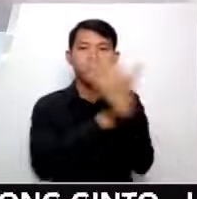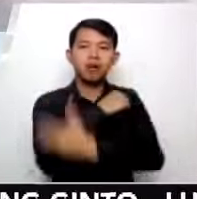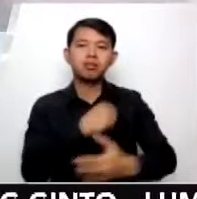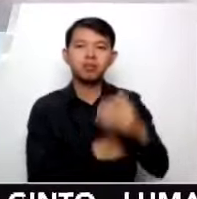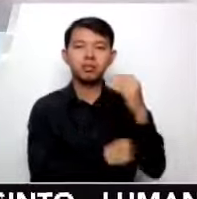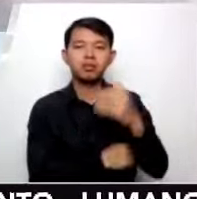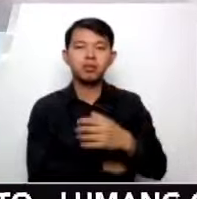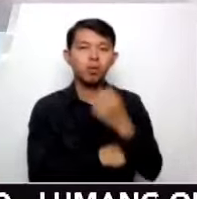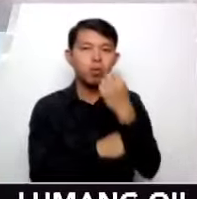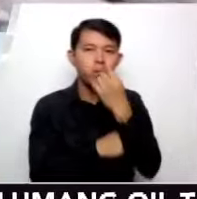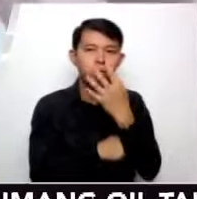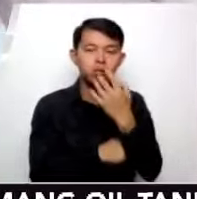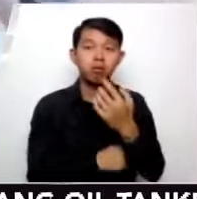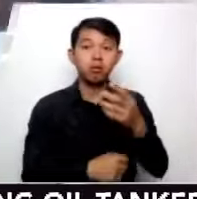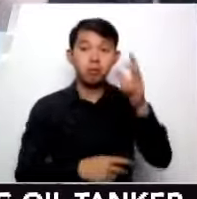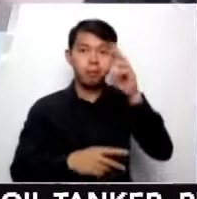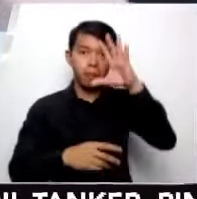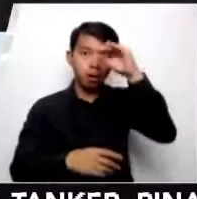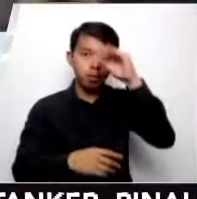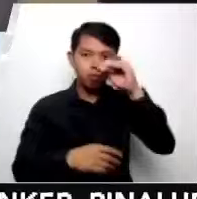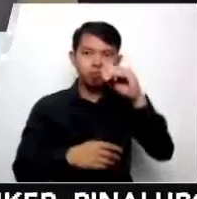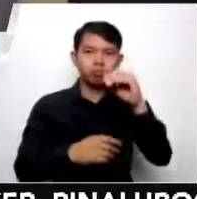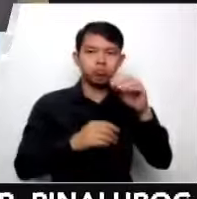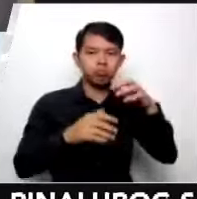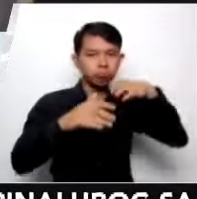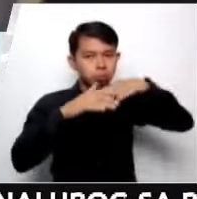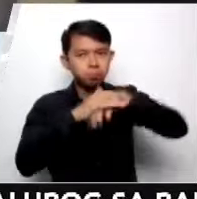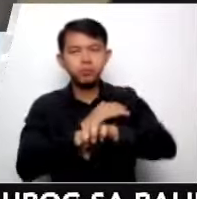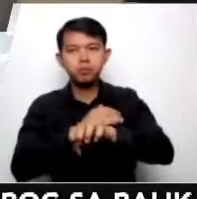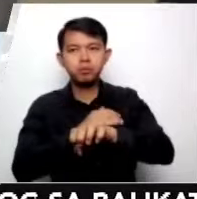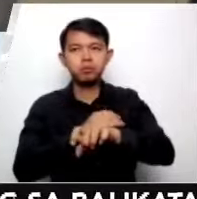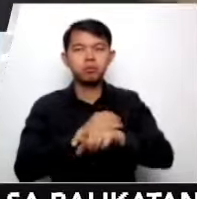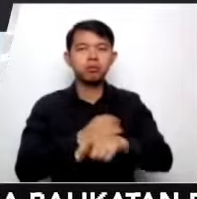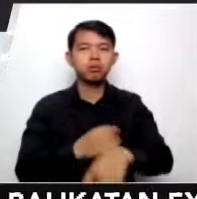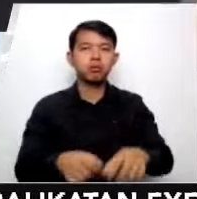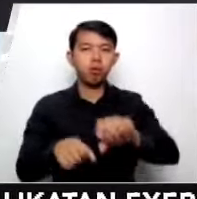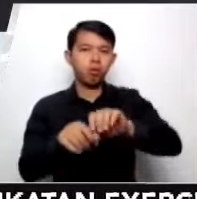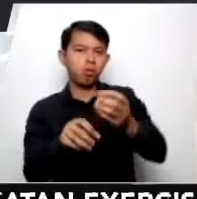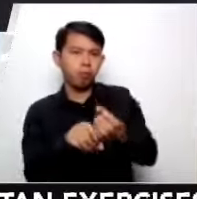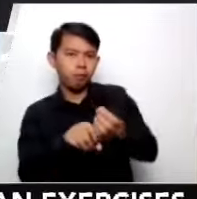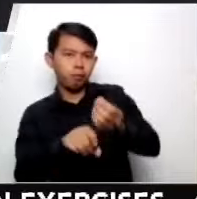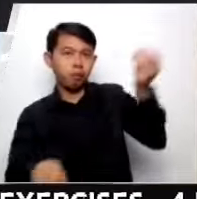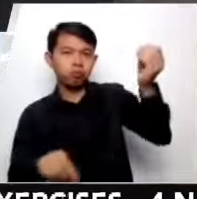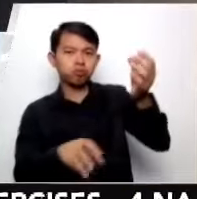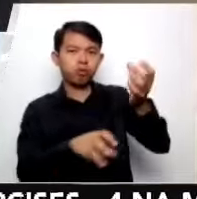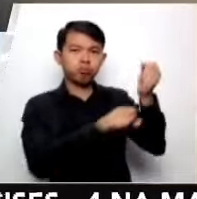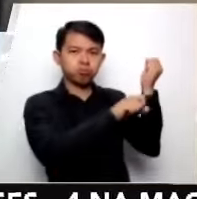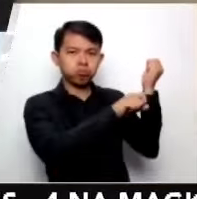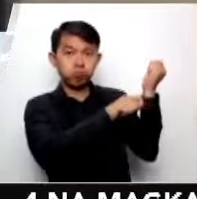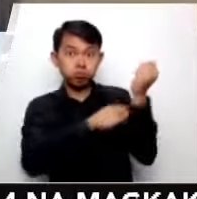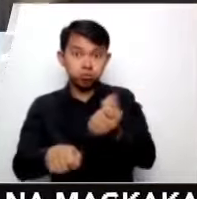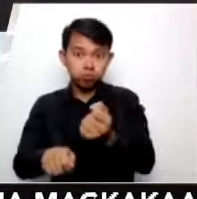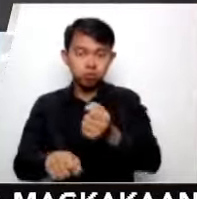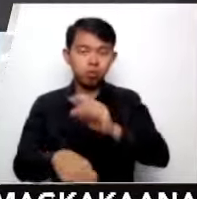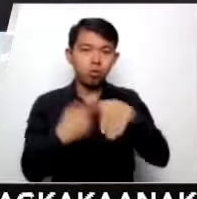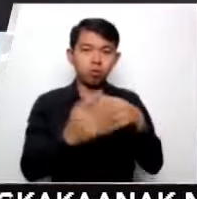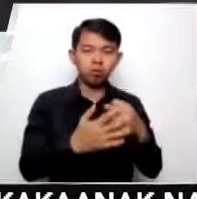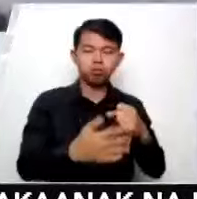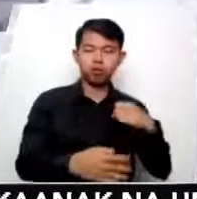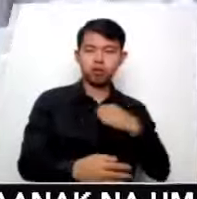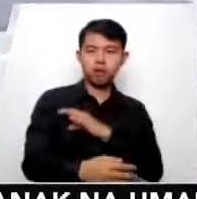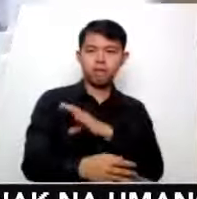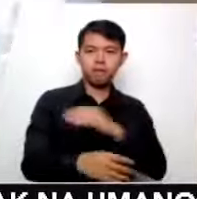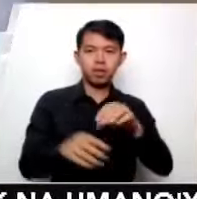ng mga lalaking nakatakip ang mukha. Tinutukan nila ng palakol ang staff at pinagbabasag ang mga estante. Pero napurnada